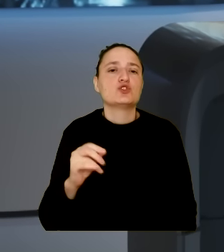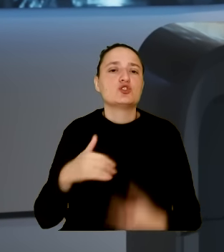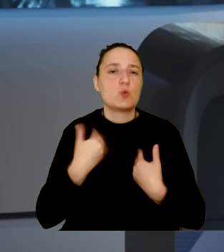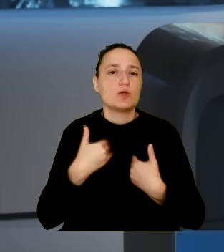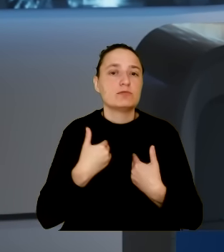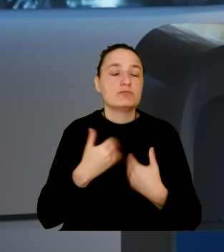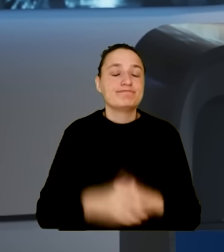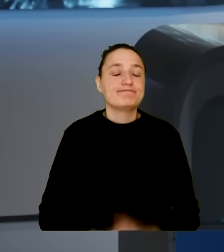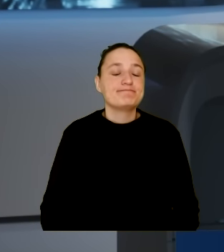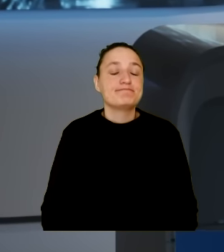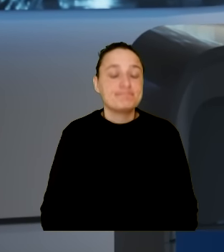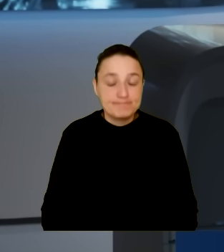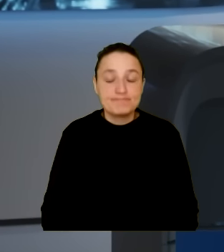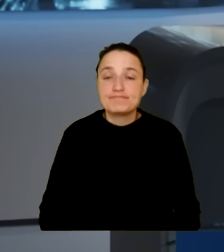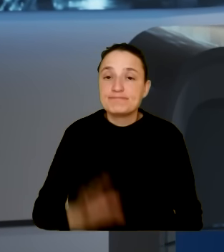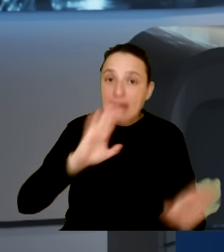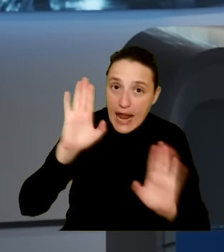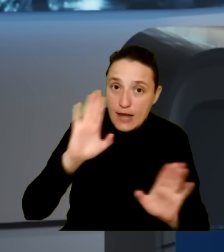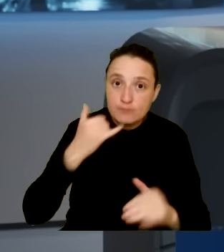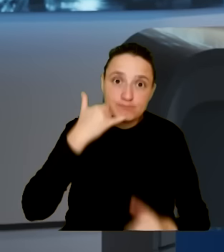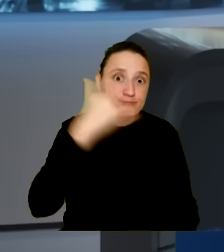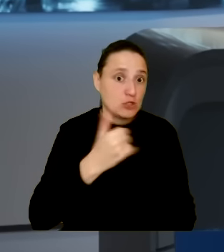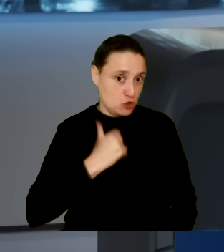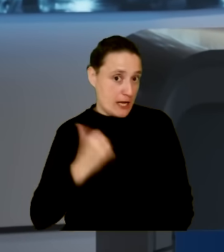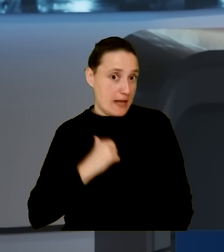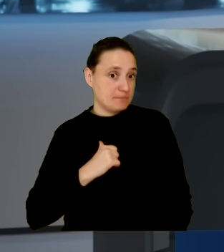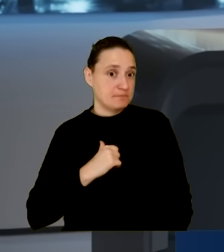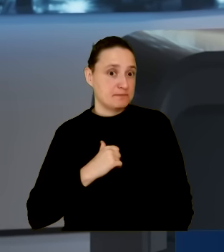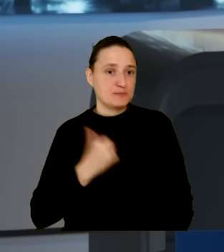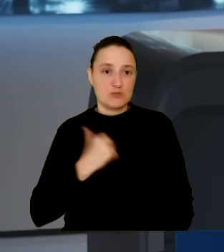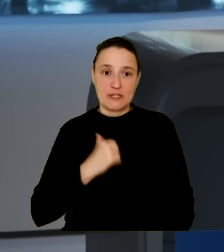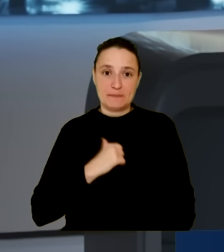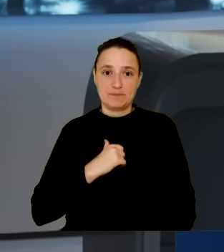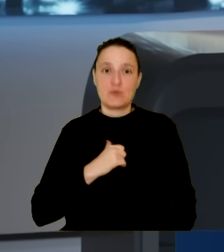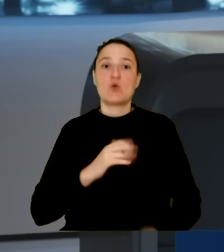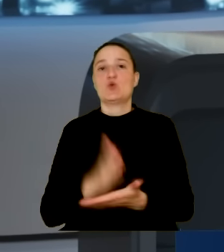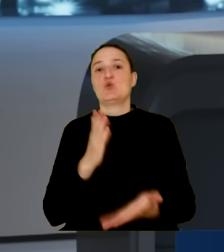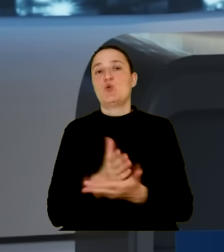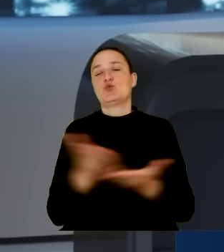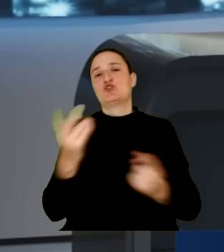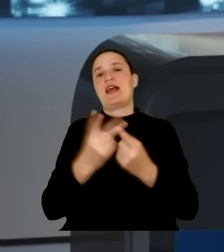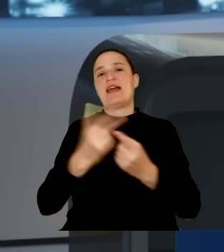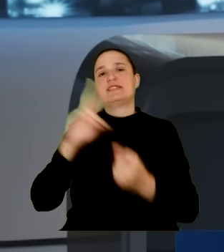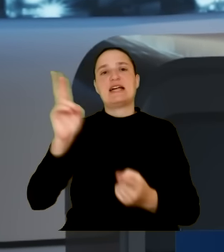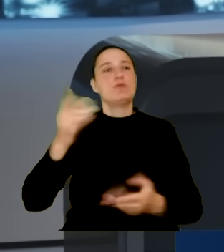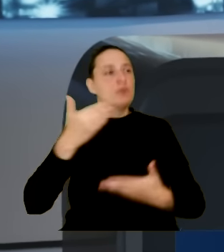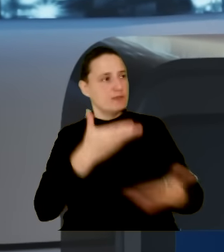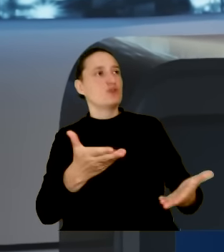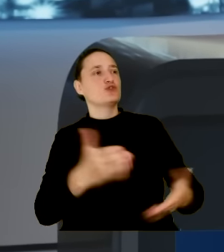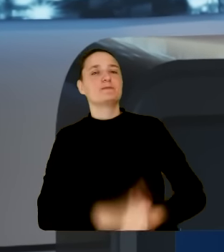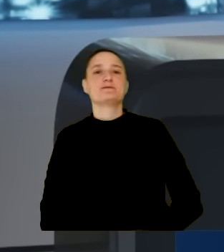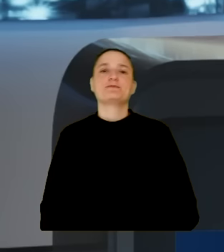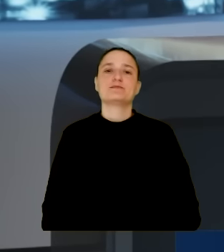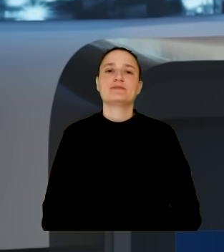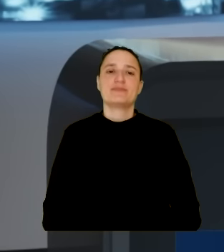Halo? Panie Grzegorzu. Tak, słucham pana. Ja czekam. Już pan jest na antenie, proszę mówić. A,